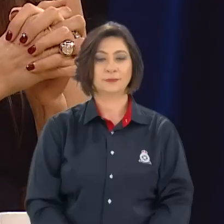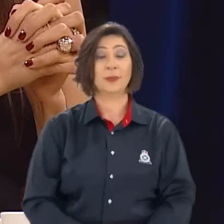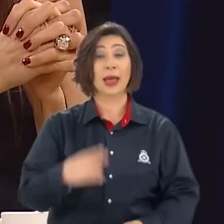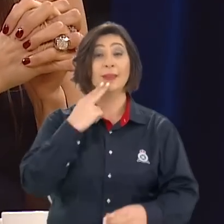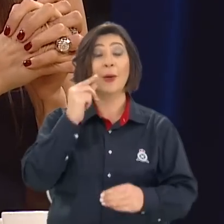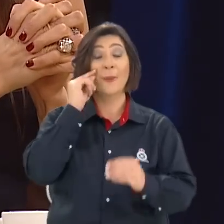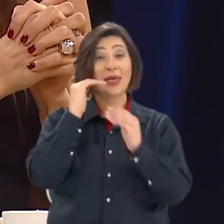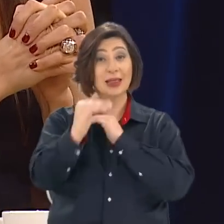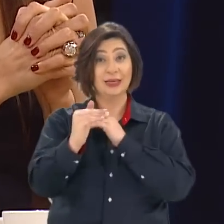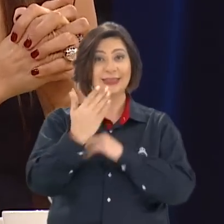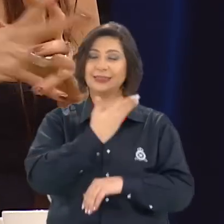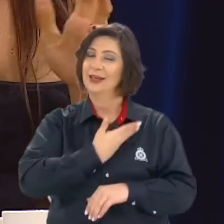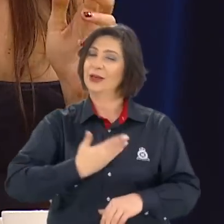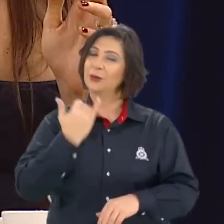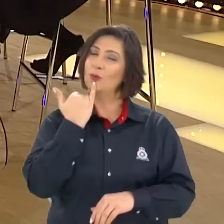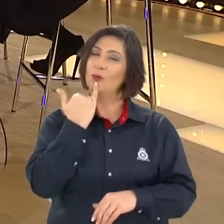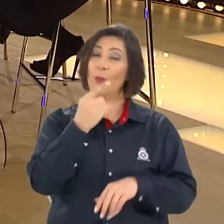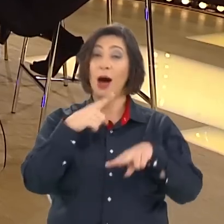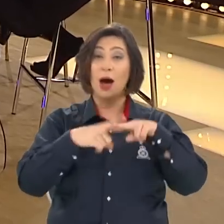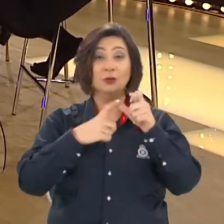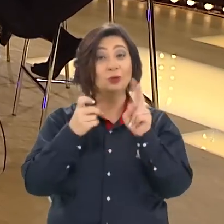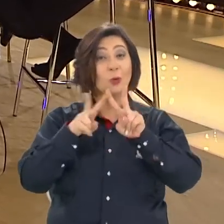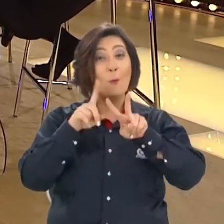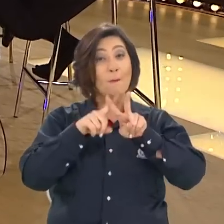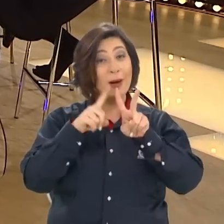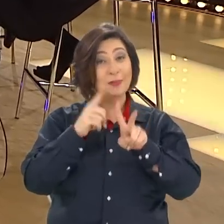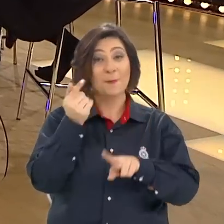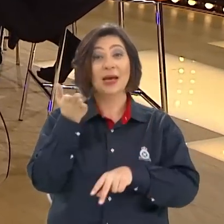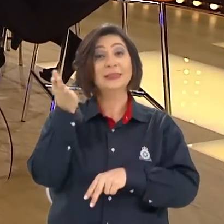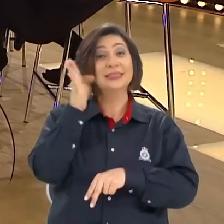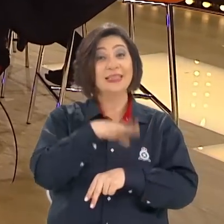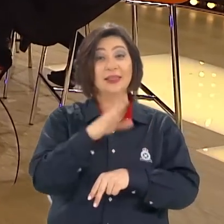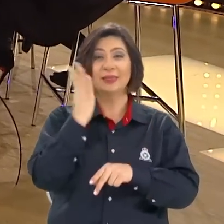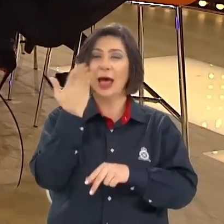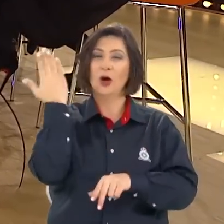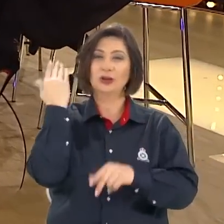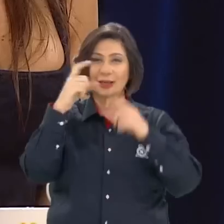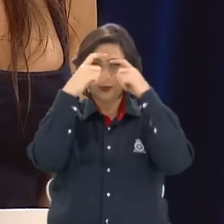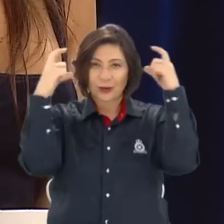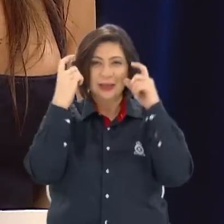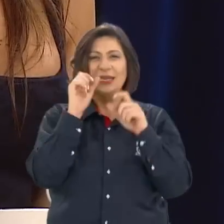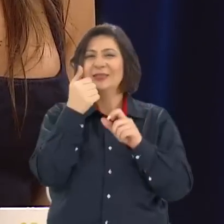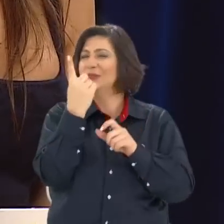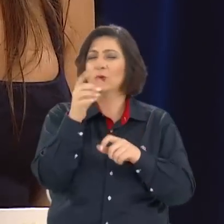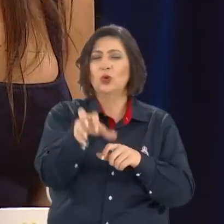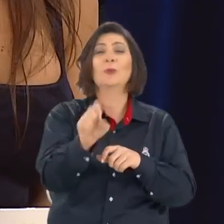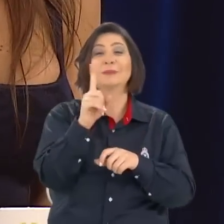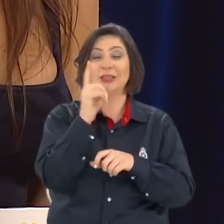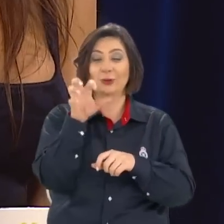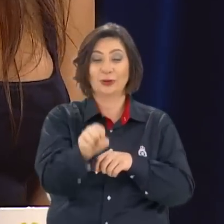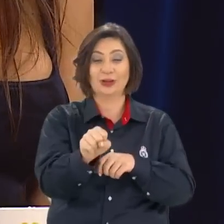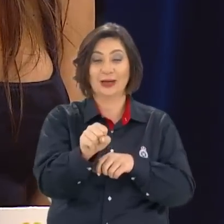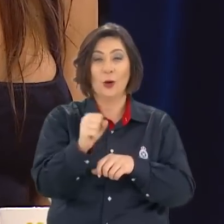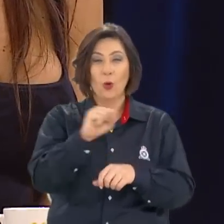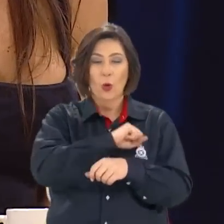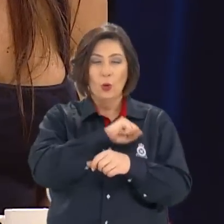Evet. Hanımlar, beyler, sevgili konuğum Asuman Krause birazdan daha önce kapalı gözle hiç tutmadığı bir şeyi tutacak.